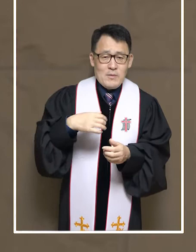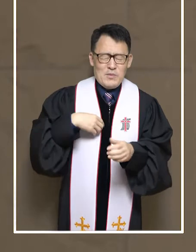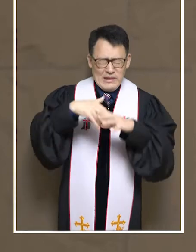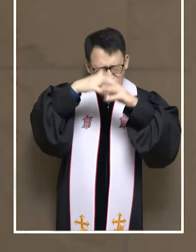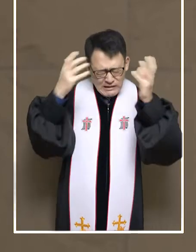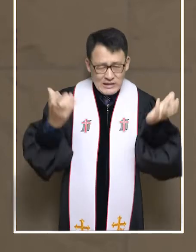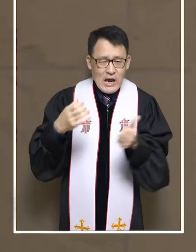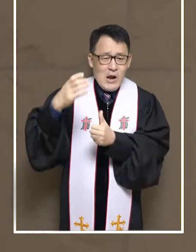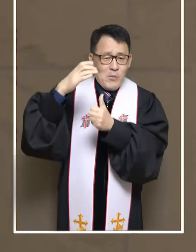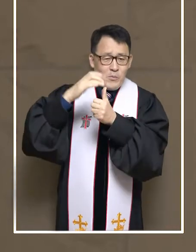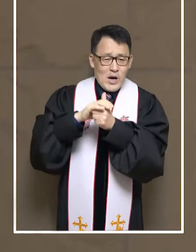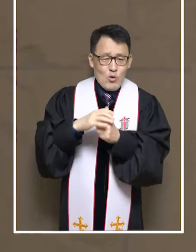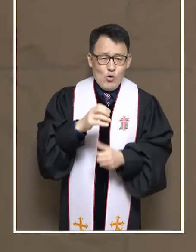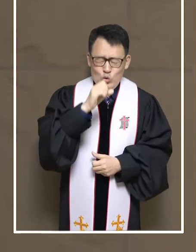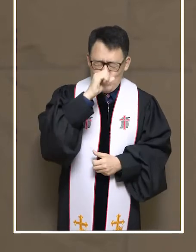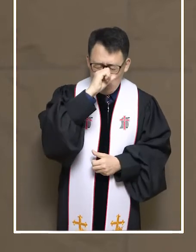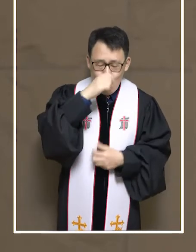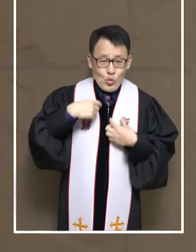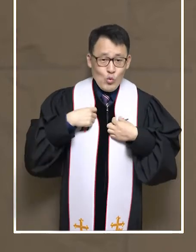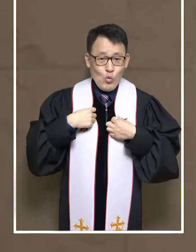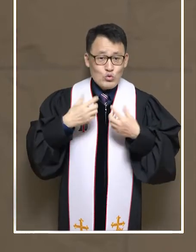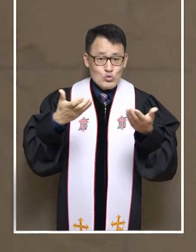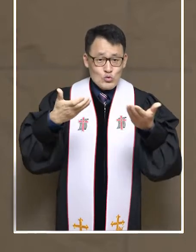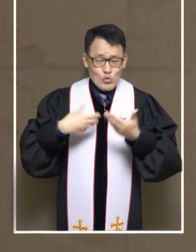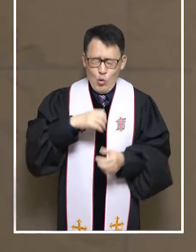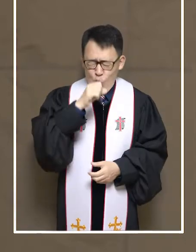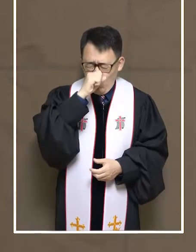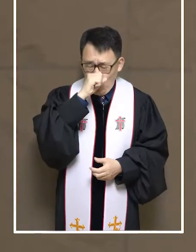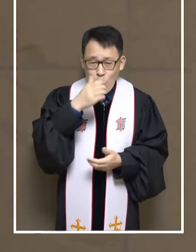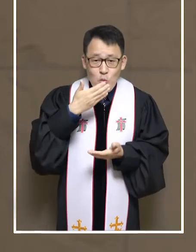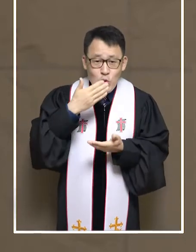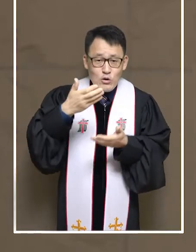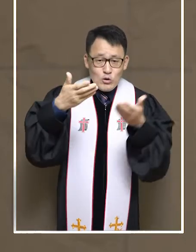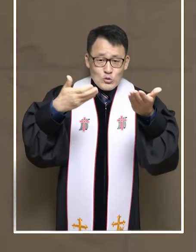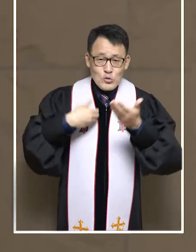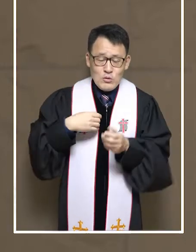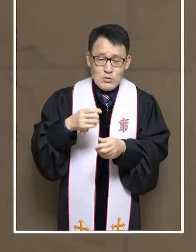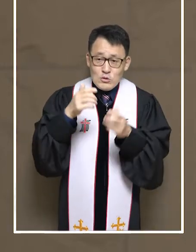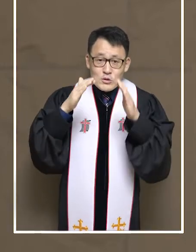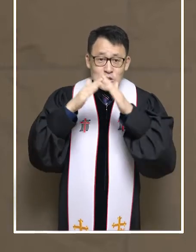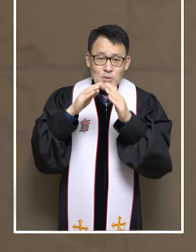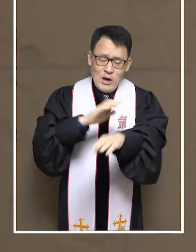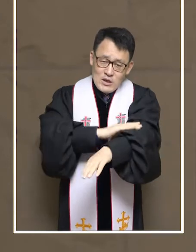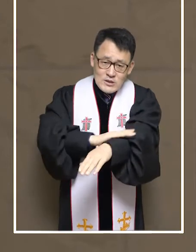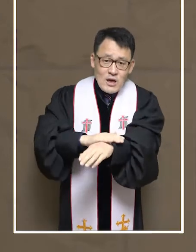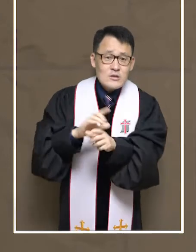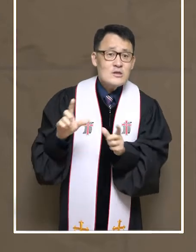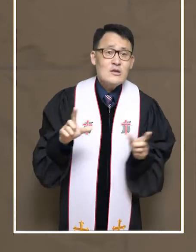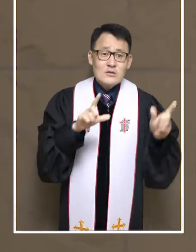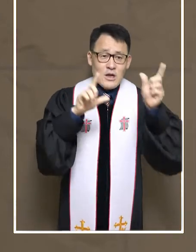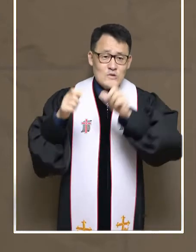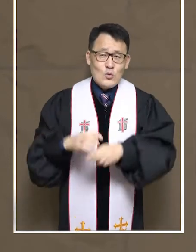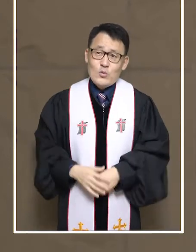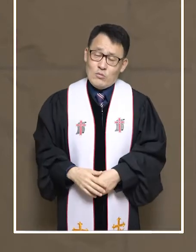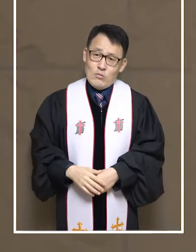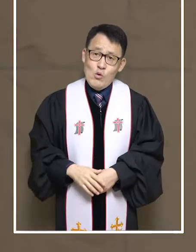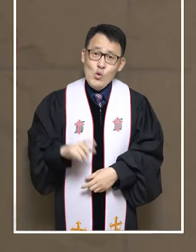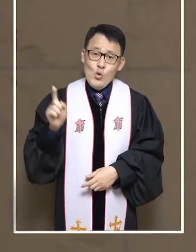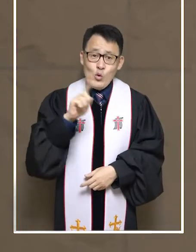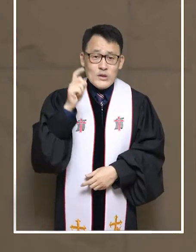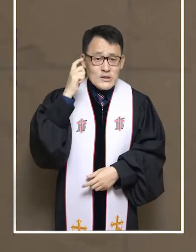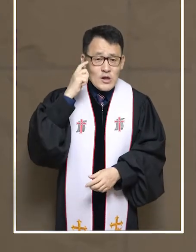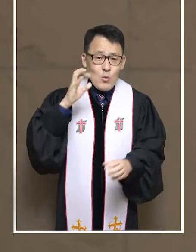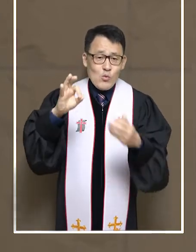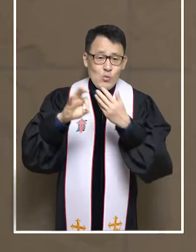이렇게 맡겼고요. 저는 좋은 옷 입고 좋은 거 먹고 그 집에서 잘 살았어요. 이렇게